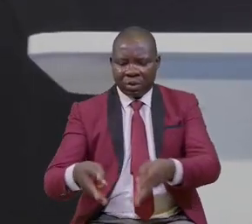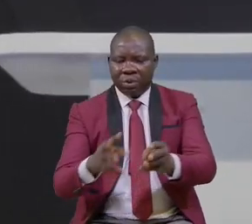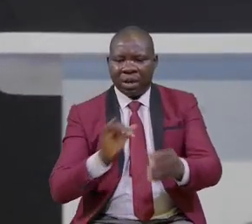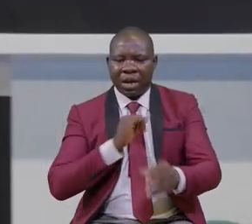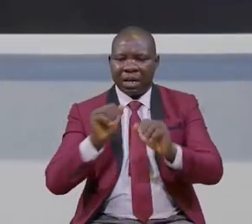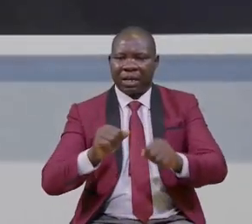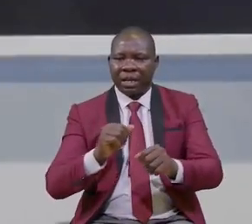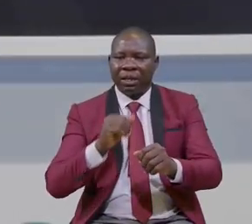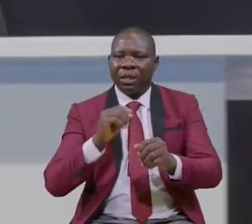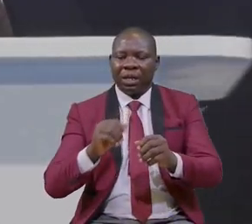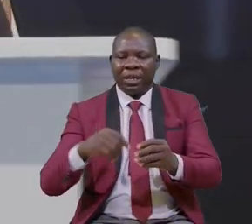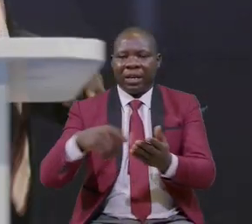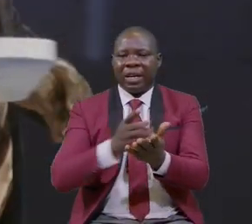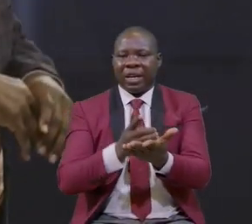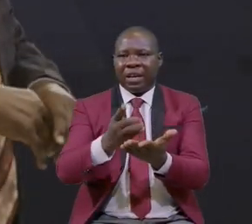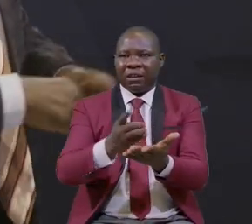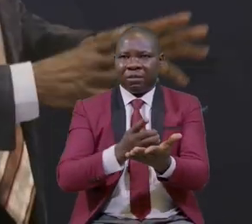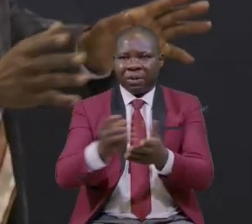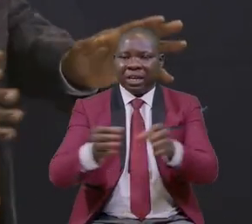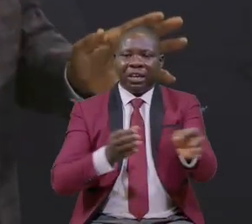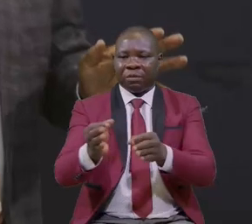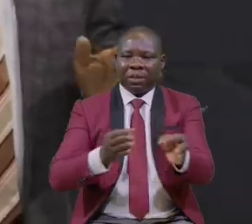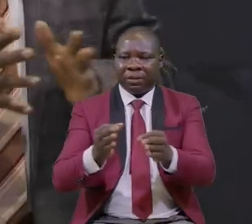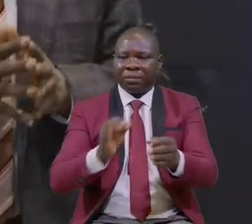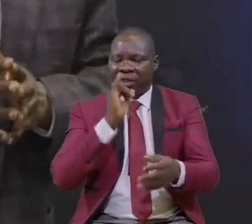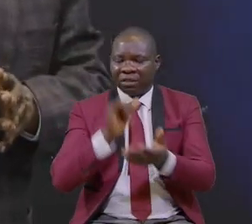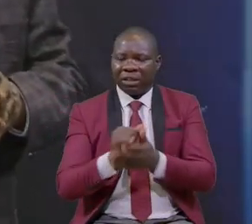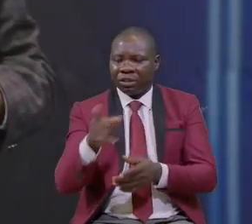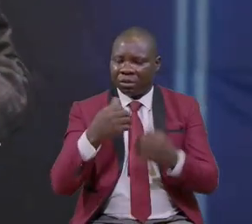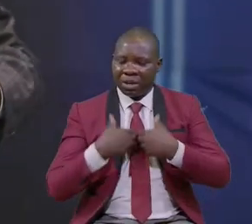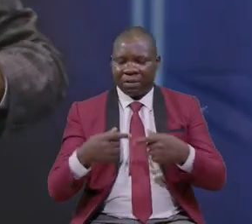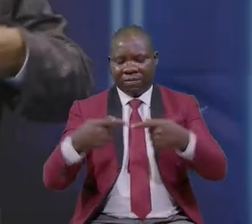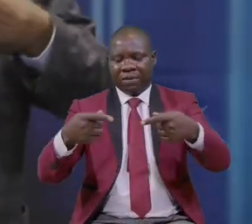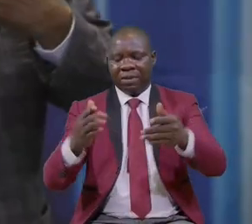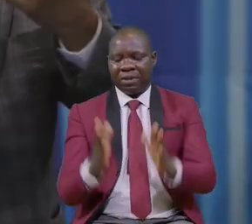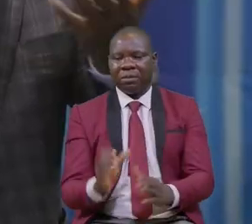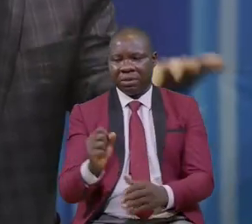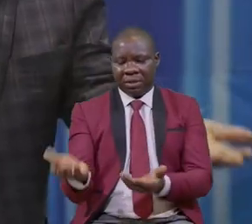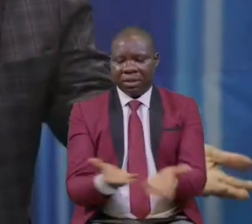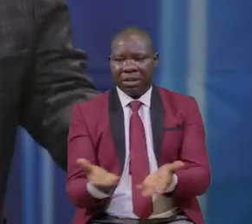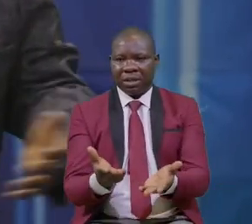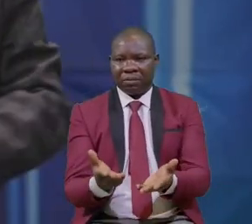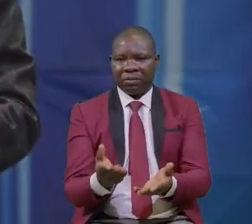peux expliquer, c'est que vous avez des ennemis ici-bas.